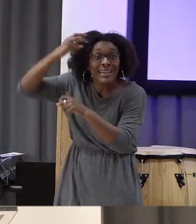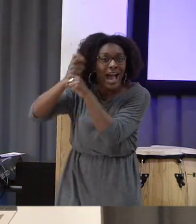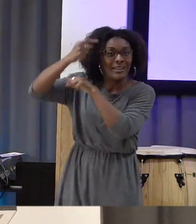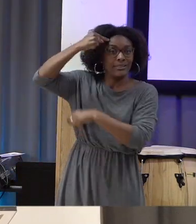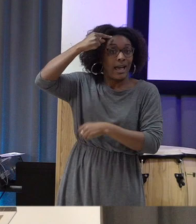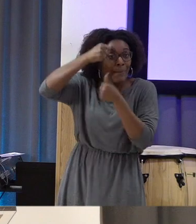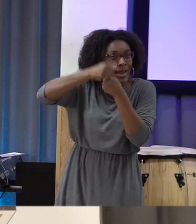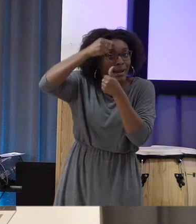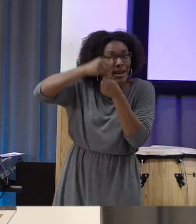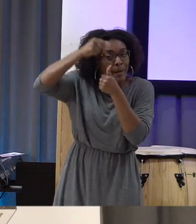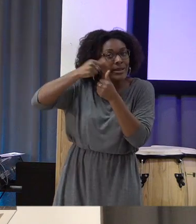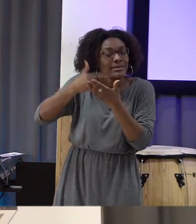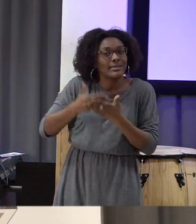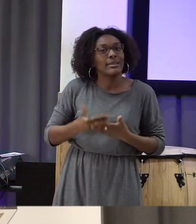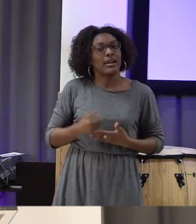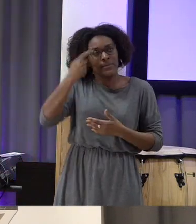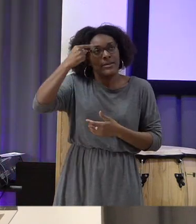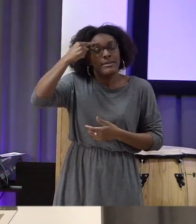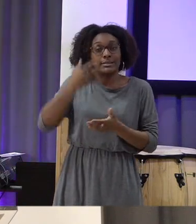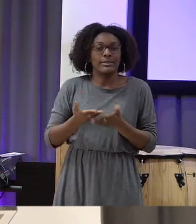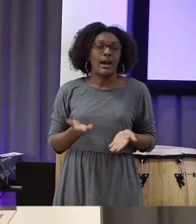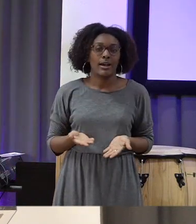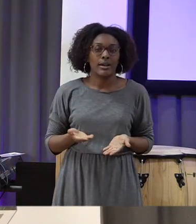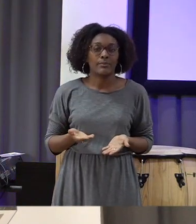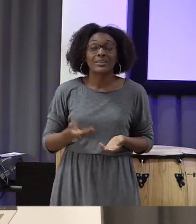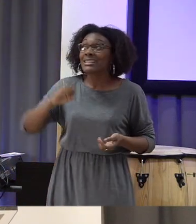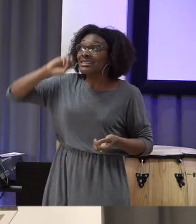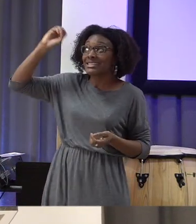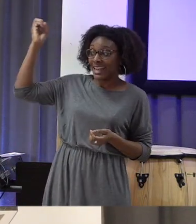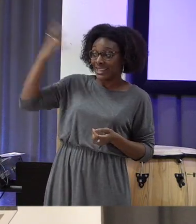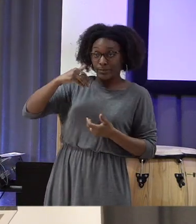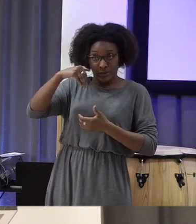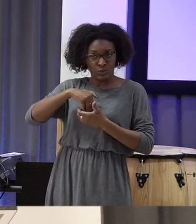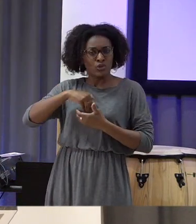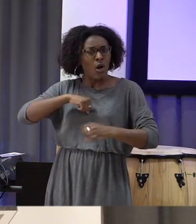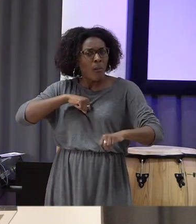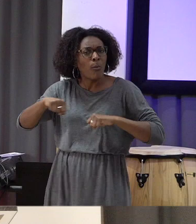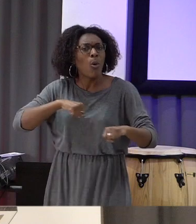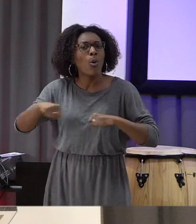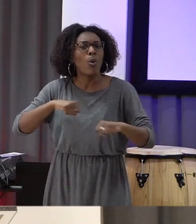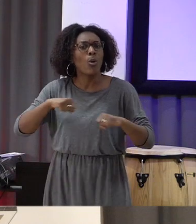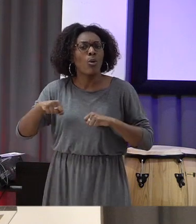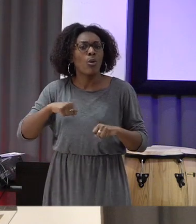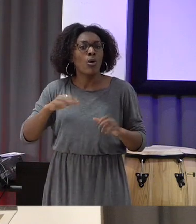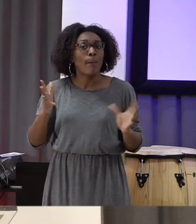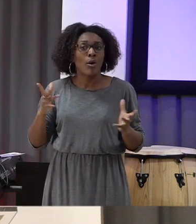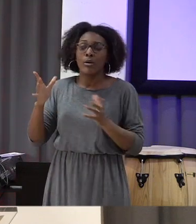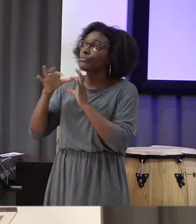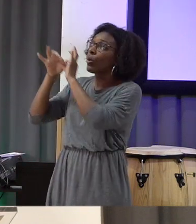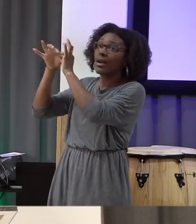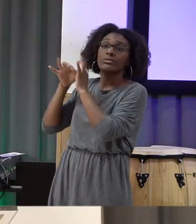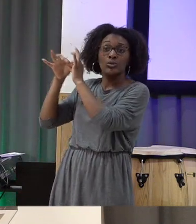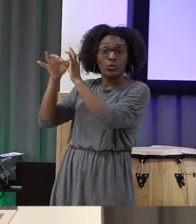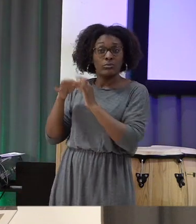C'est en nous que le Saint-Esprit opère ce travail en relation avec le